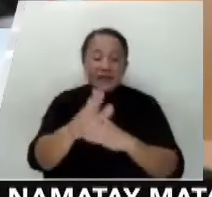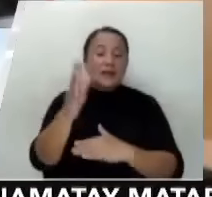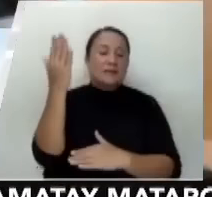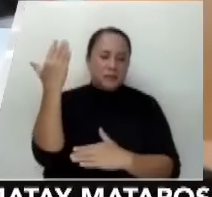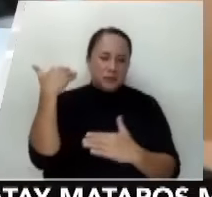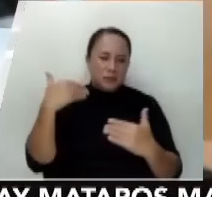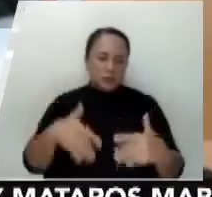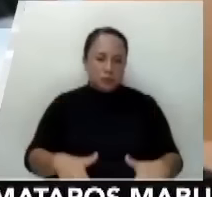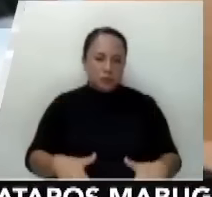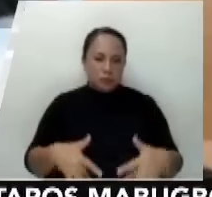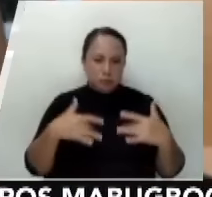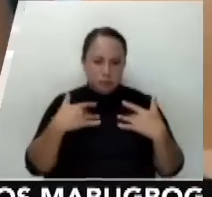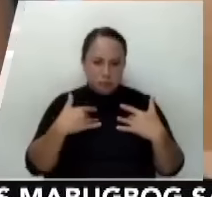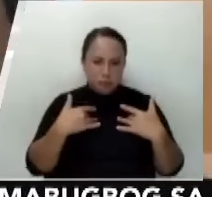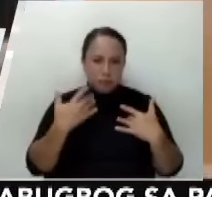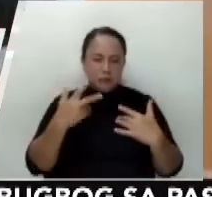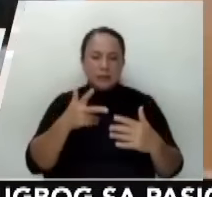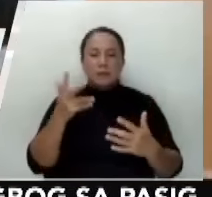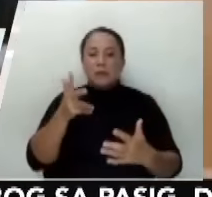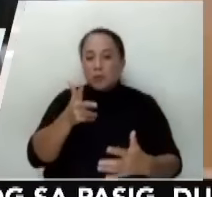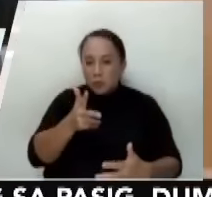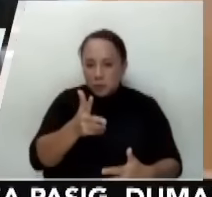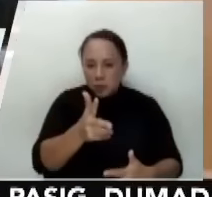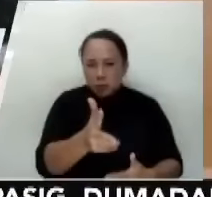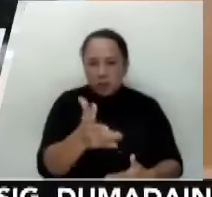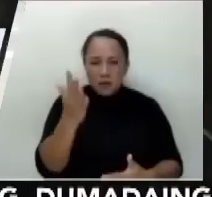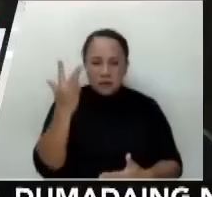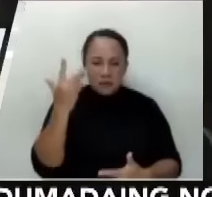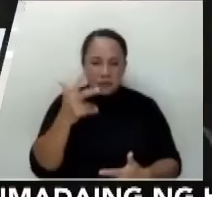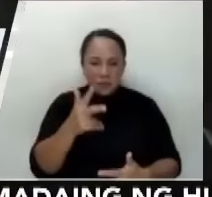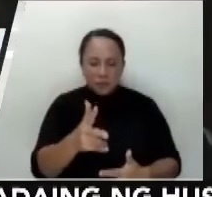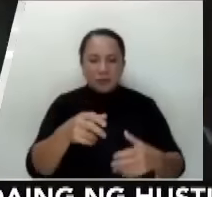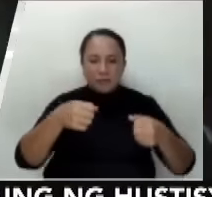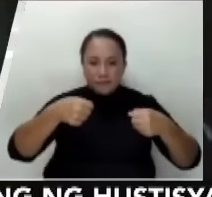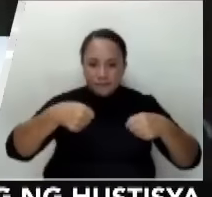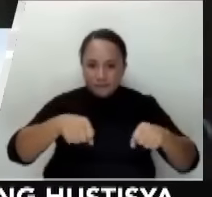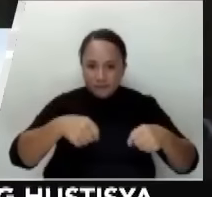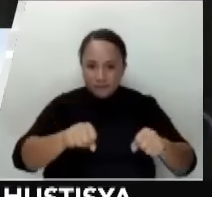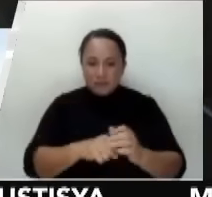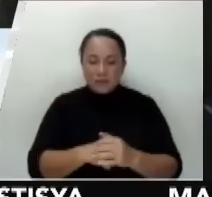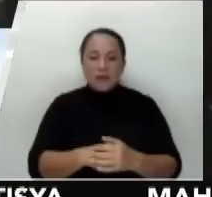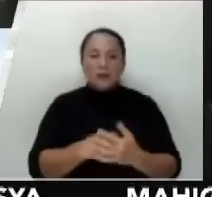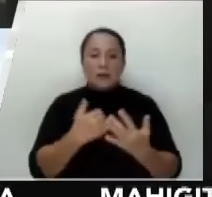man, igarahe namin. Okay. Ng tricycle. Okay. Ngayon,